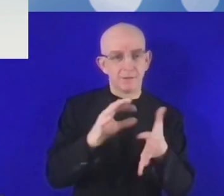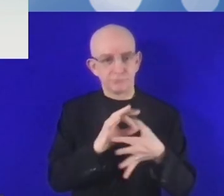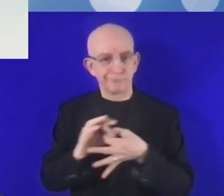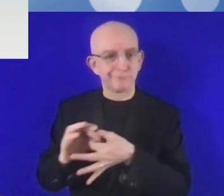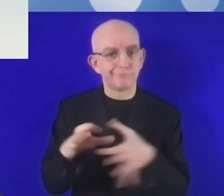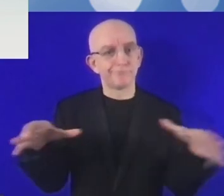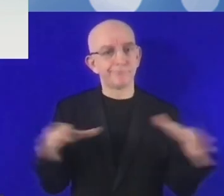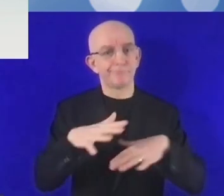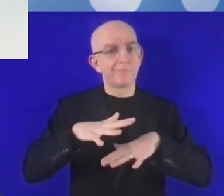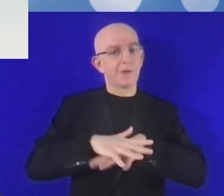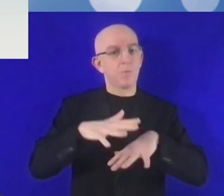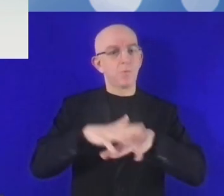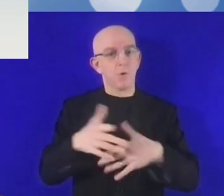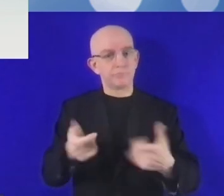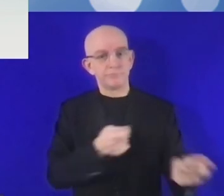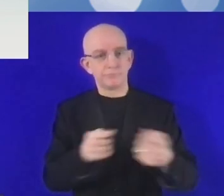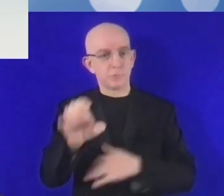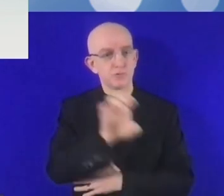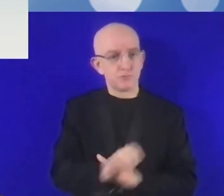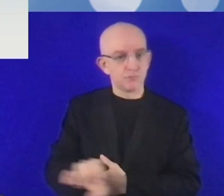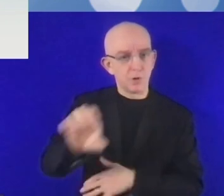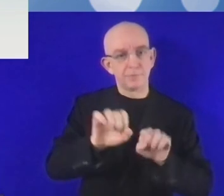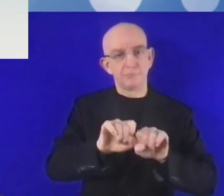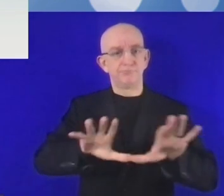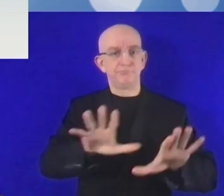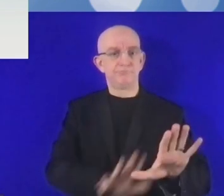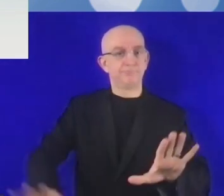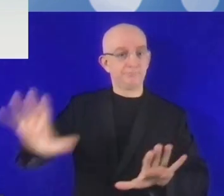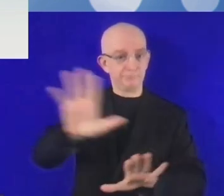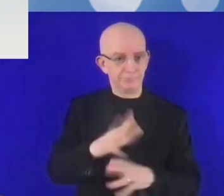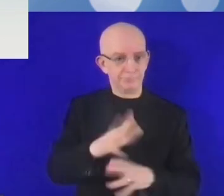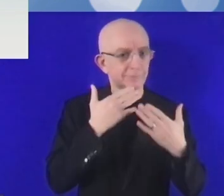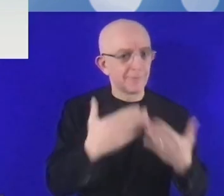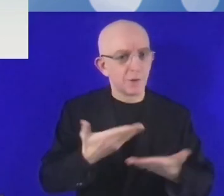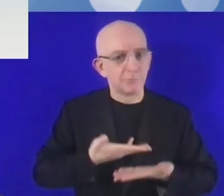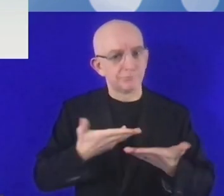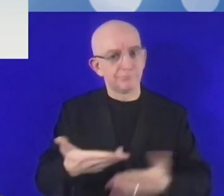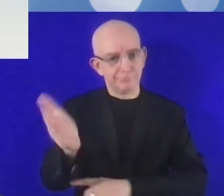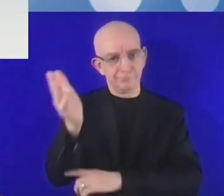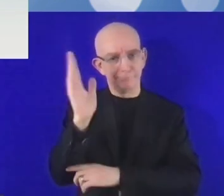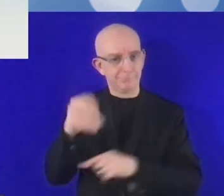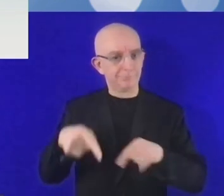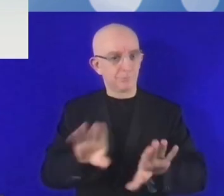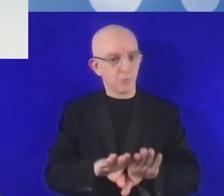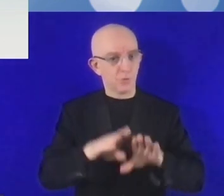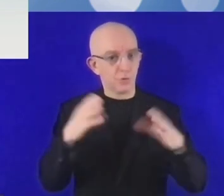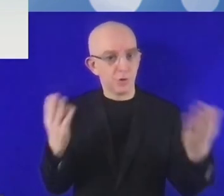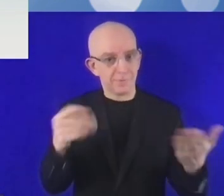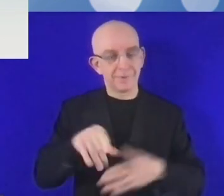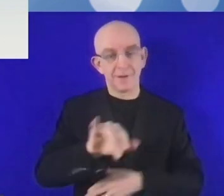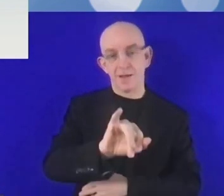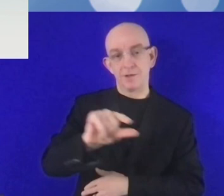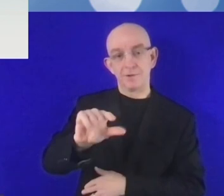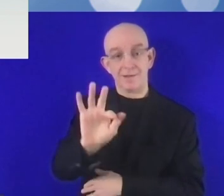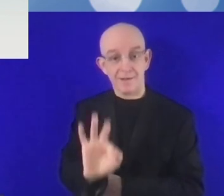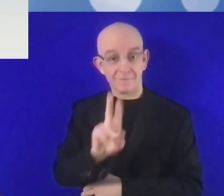技术社区的所有的人。RIPE 是一个组织，而且我们是这